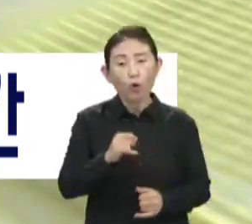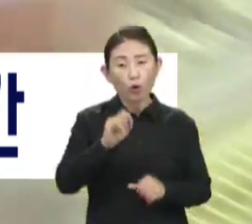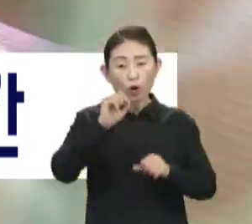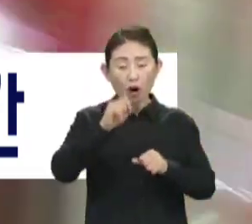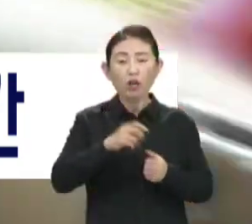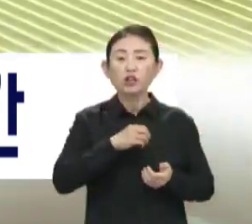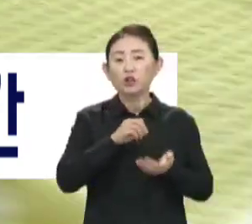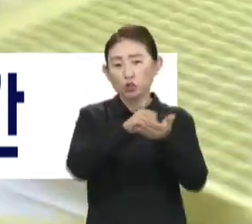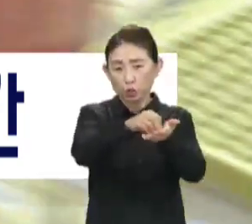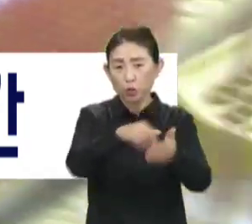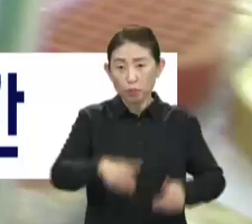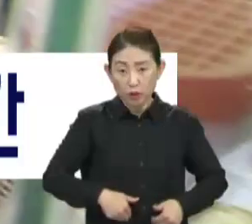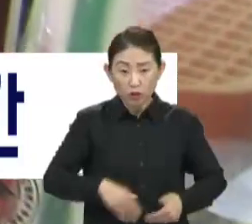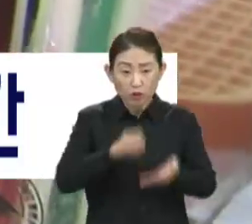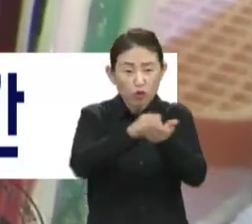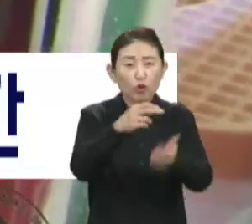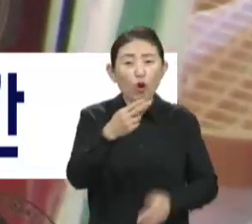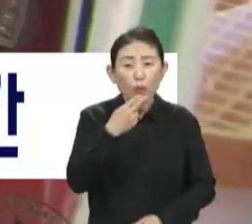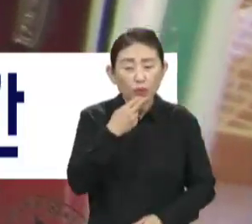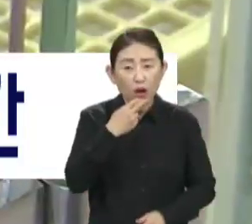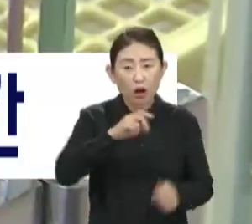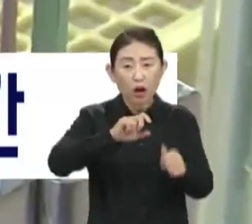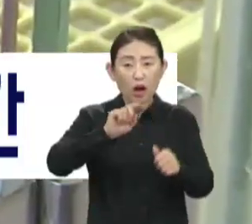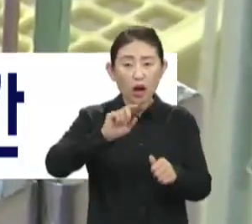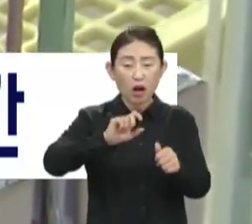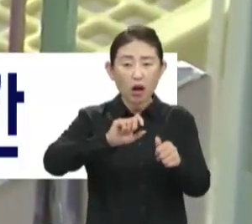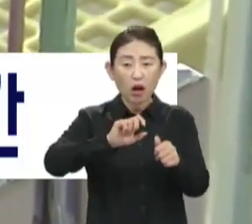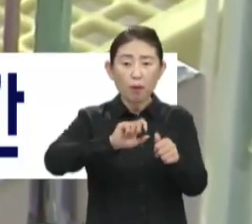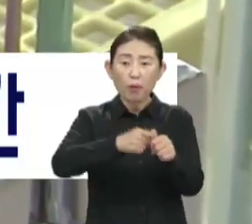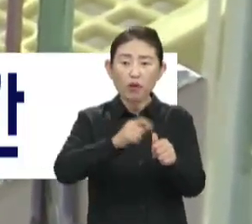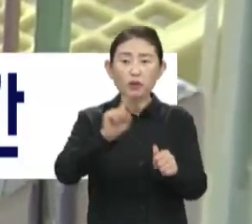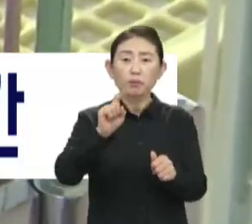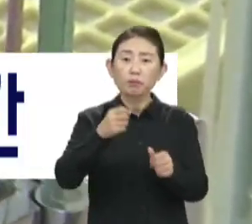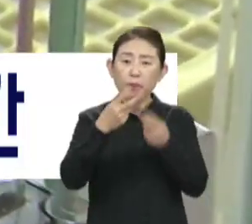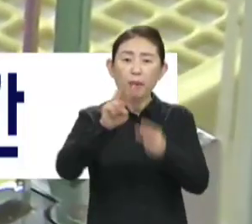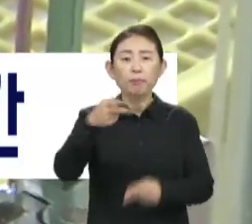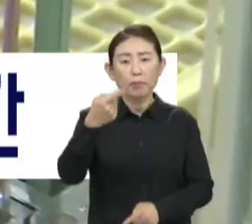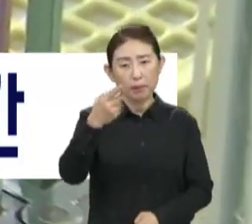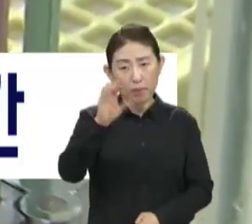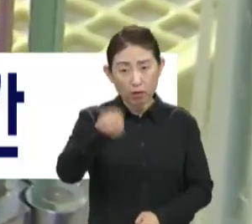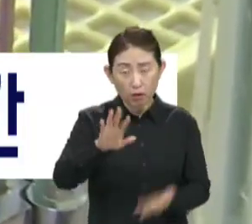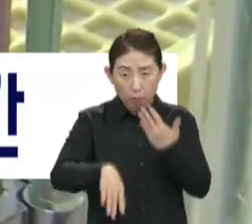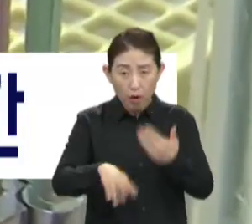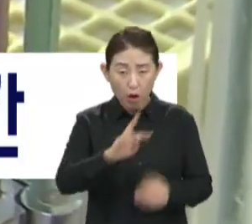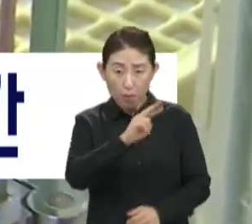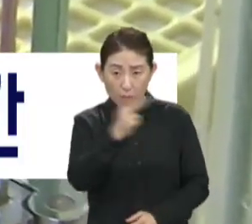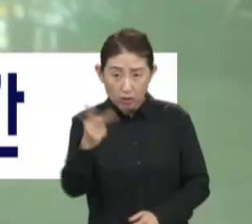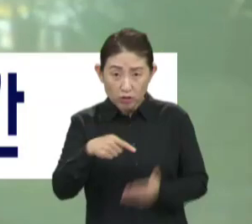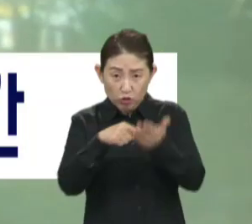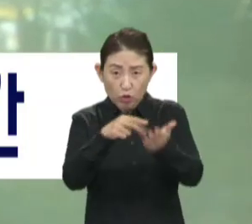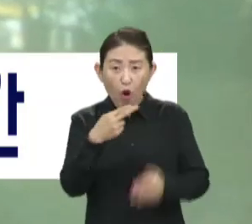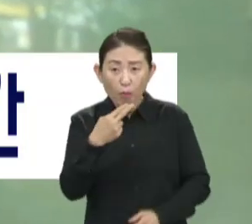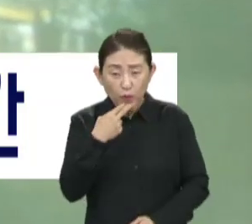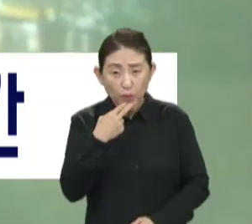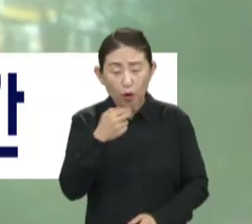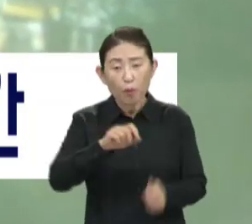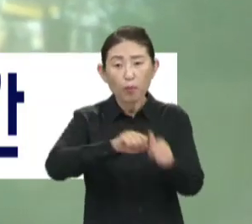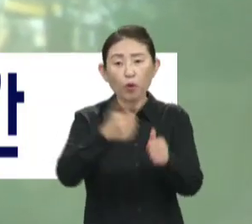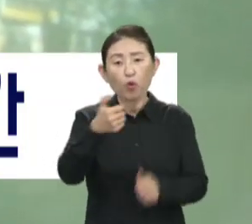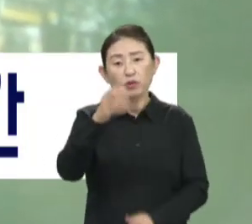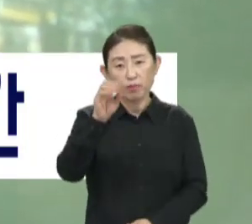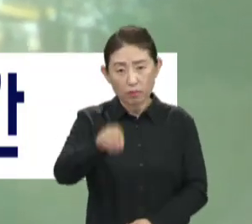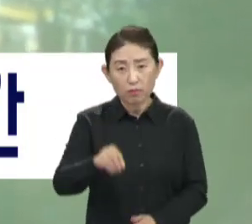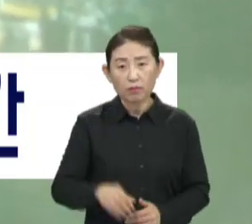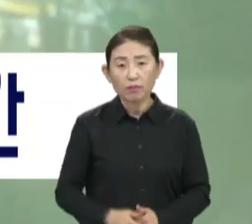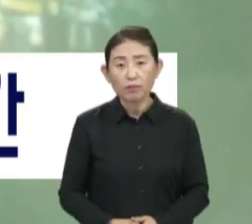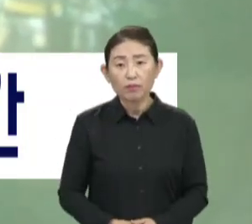해야 하며 등록하지 않으면 100만 원 이하의 과태료가 부과되고 변경사항을 신고하지 않아도 50만 원 이하의